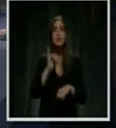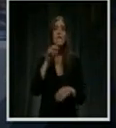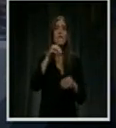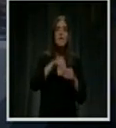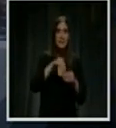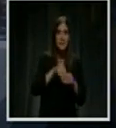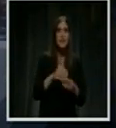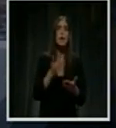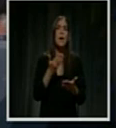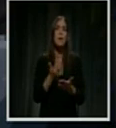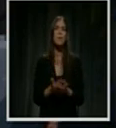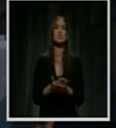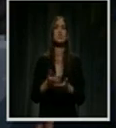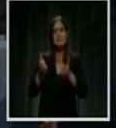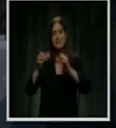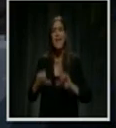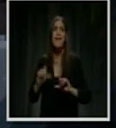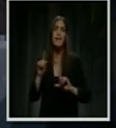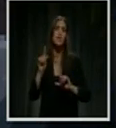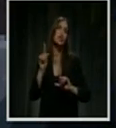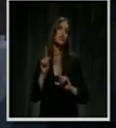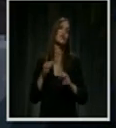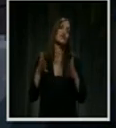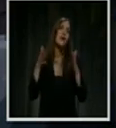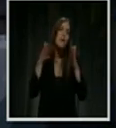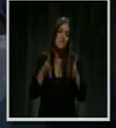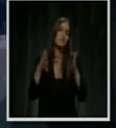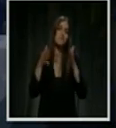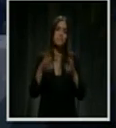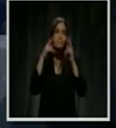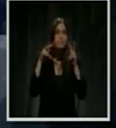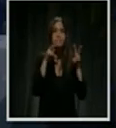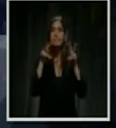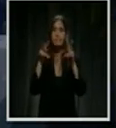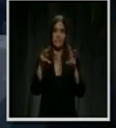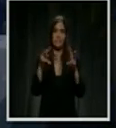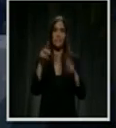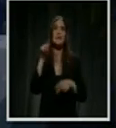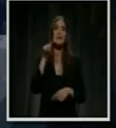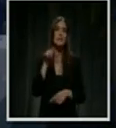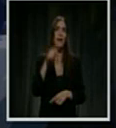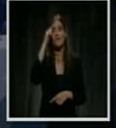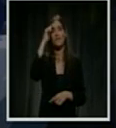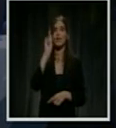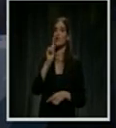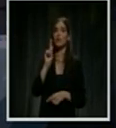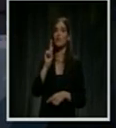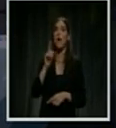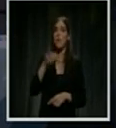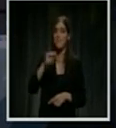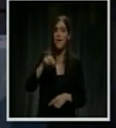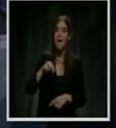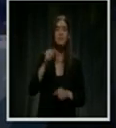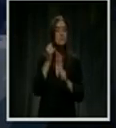titarraq l-streetscape ta' dik it-triq. U dak ifisser li l-Partit Nazzjonalista mhux jitkellem biss għalik imma jaħdem